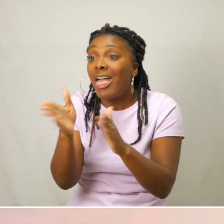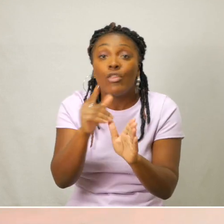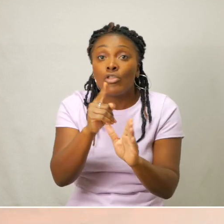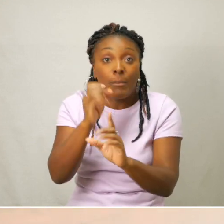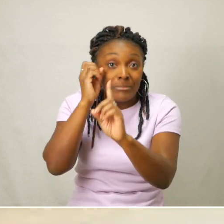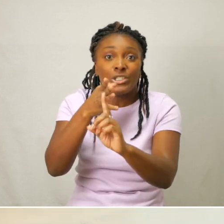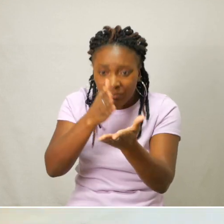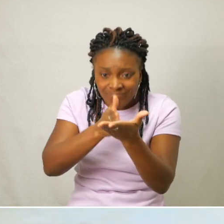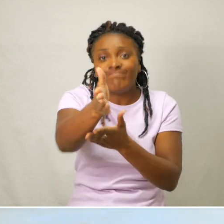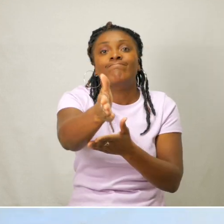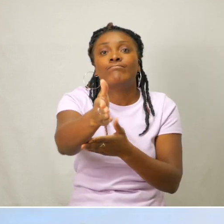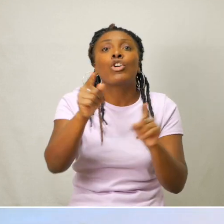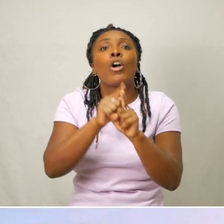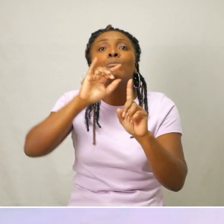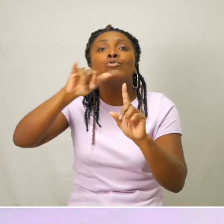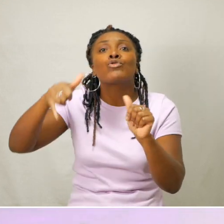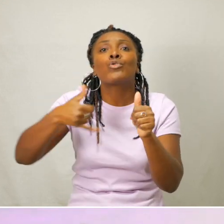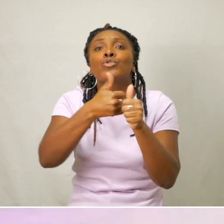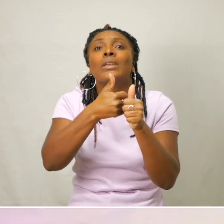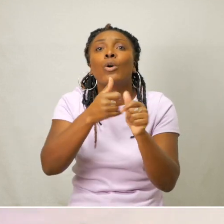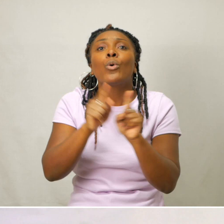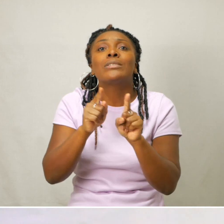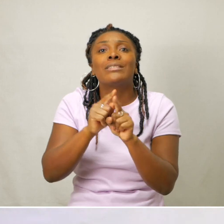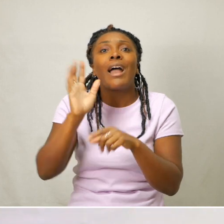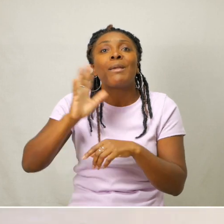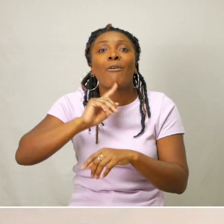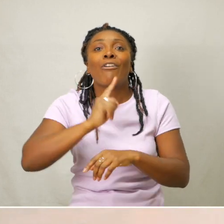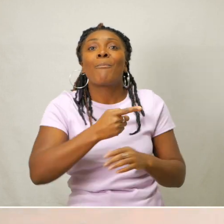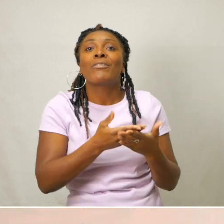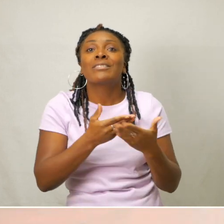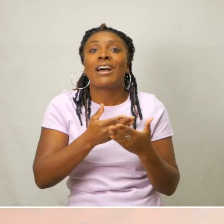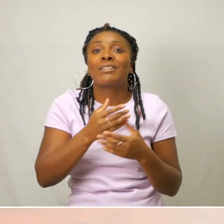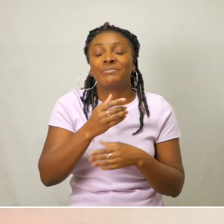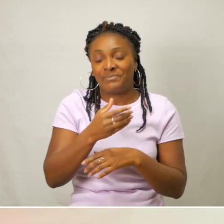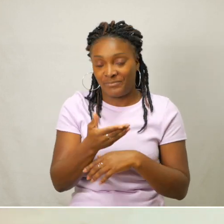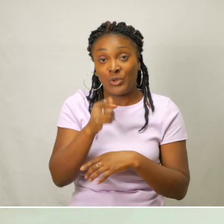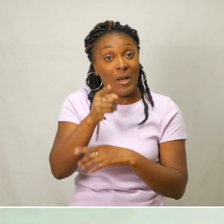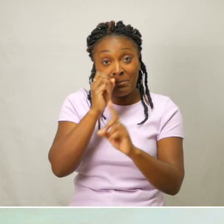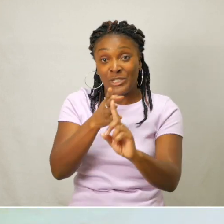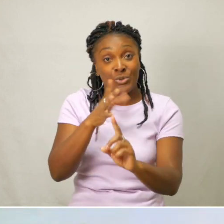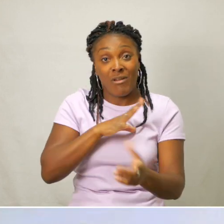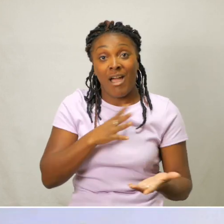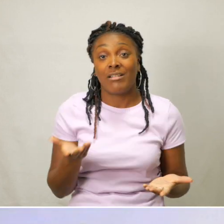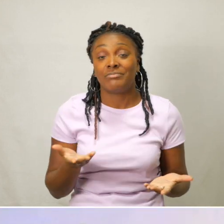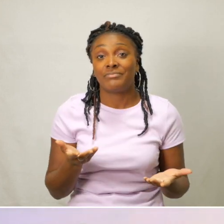suis ma parole comme Josué a reçu l'ordre. Tu es en mission. Je vais prendre